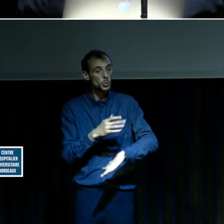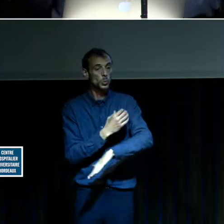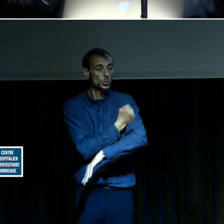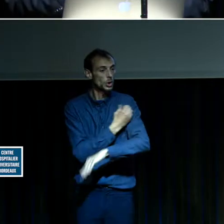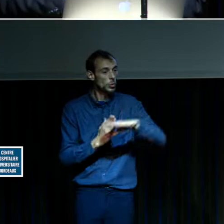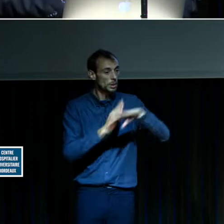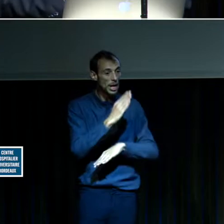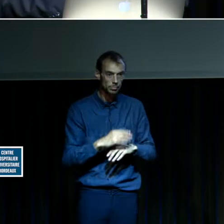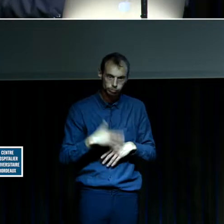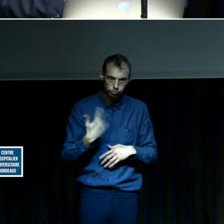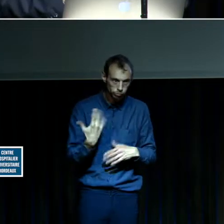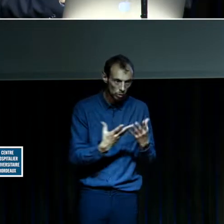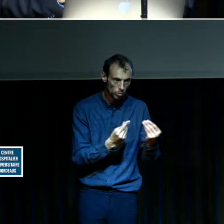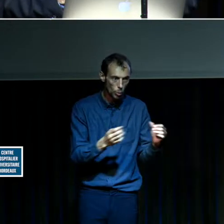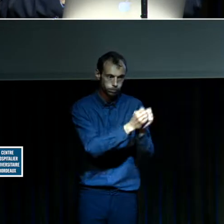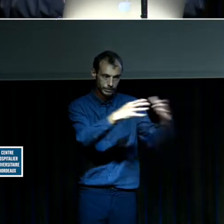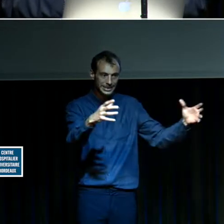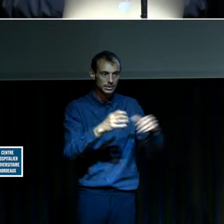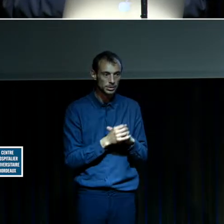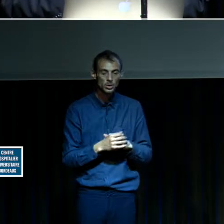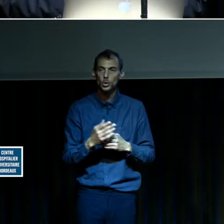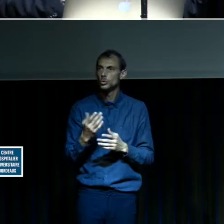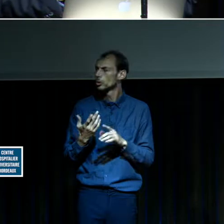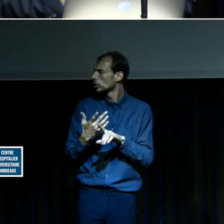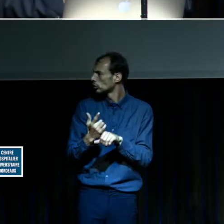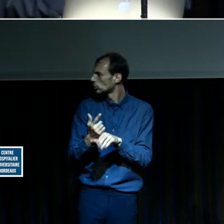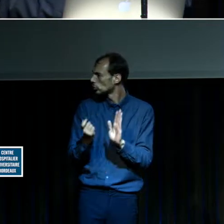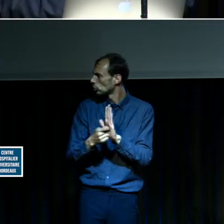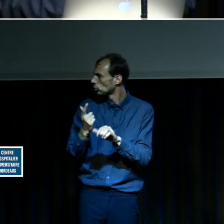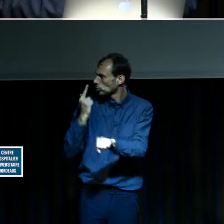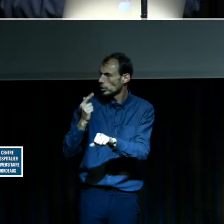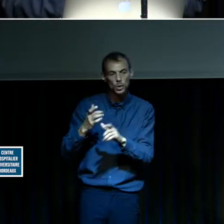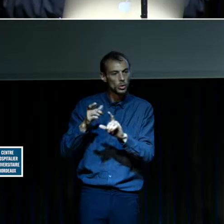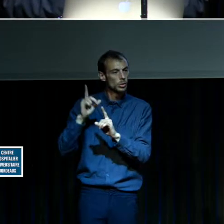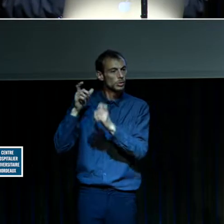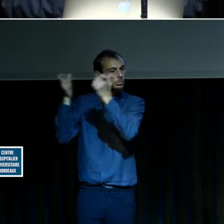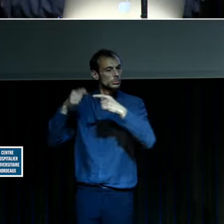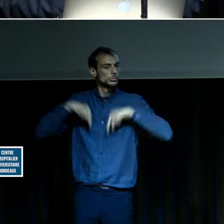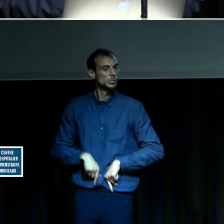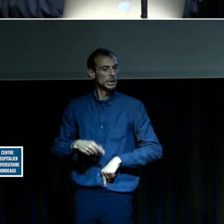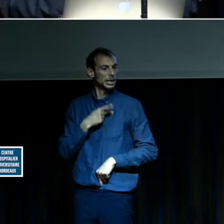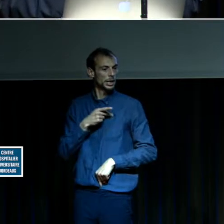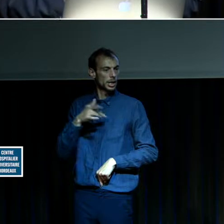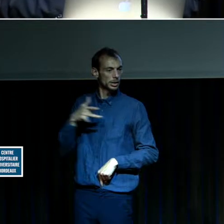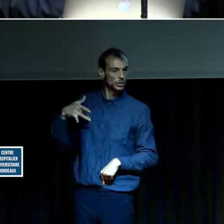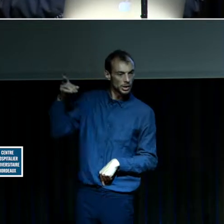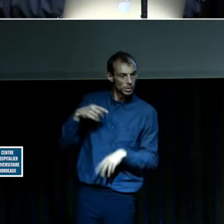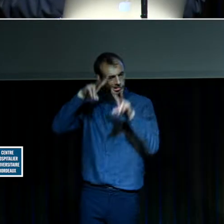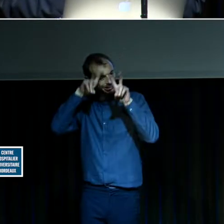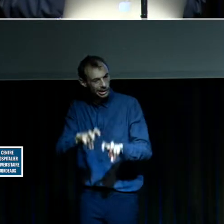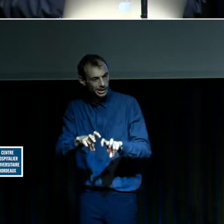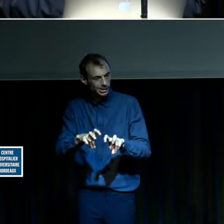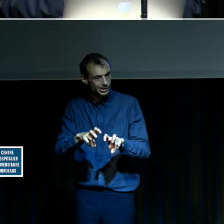du ministère de l'HAS a montré, c'était il y a 2 ans de ça, que au moins un tiers des